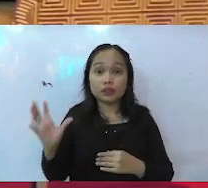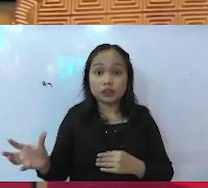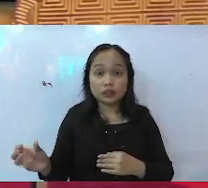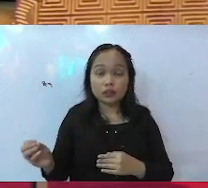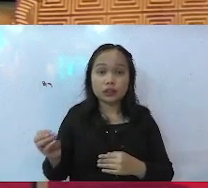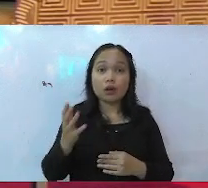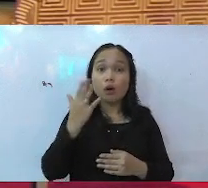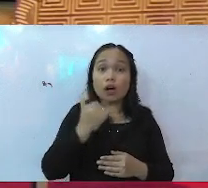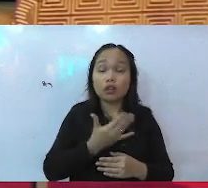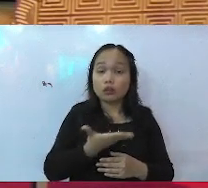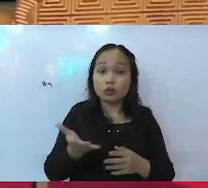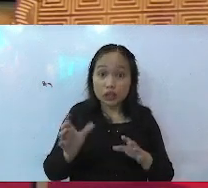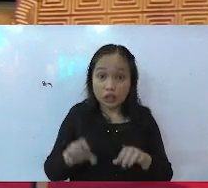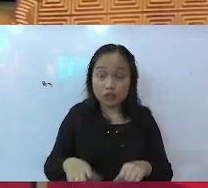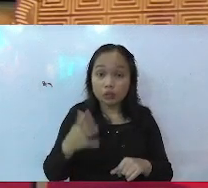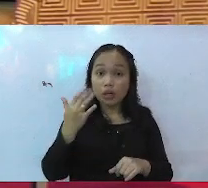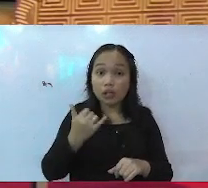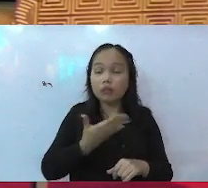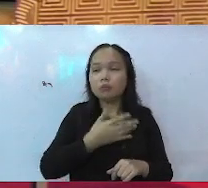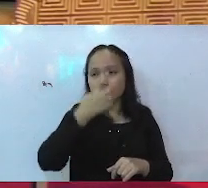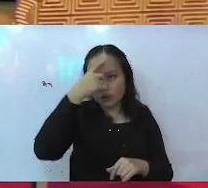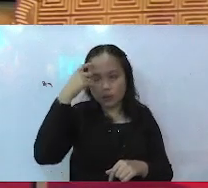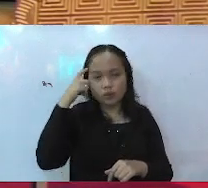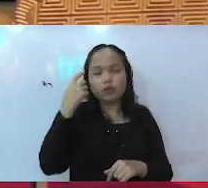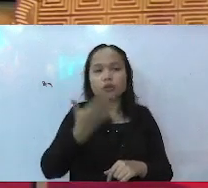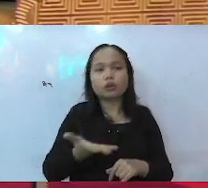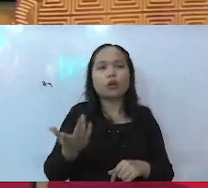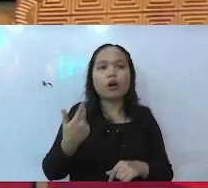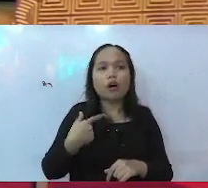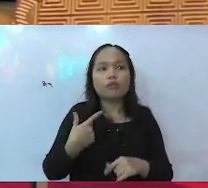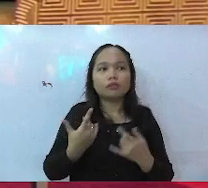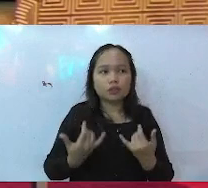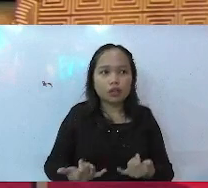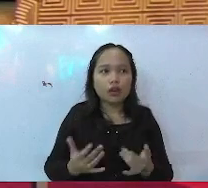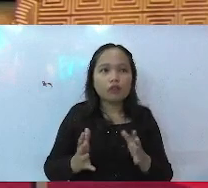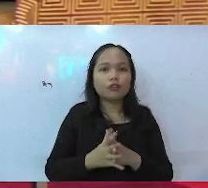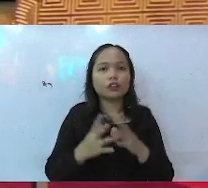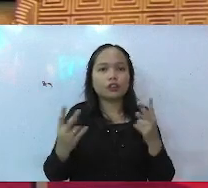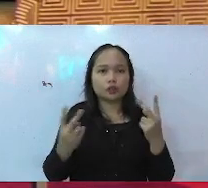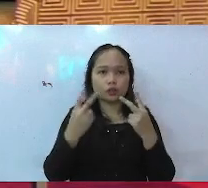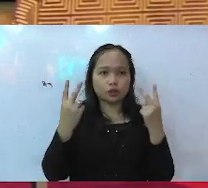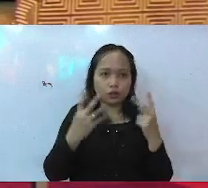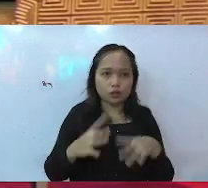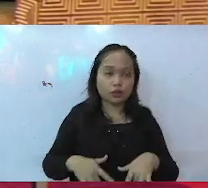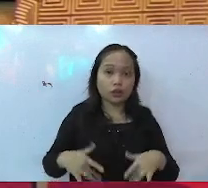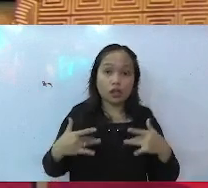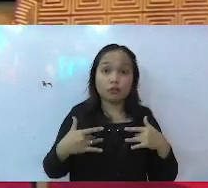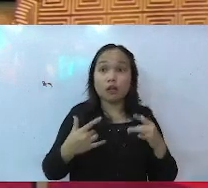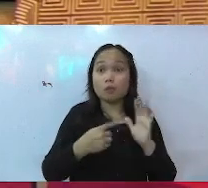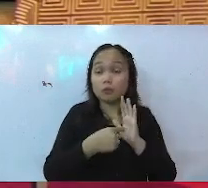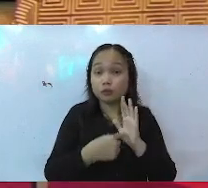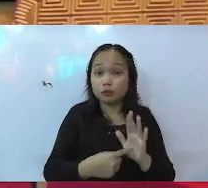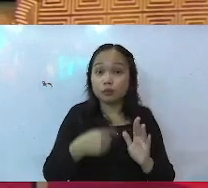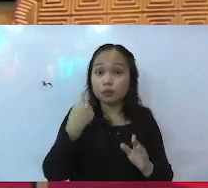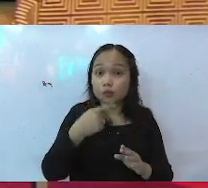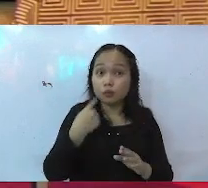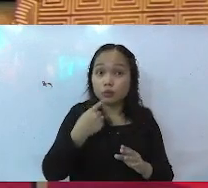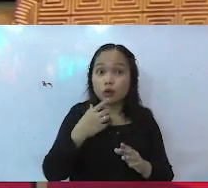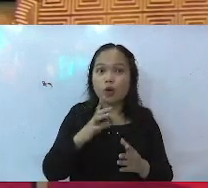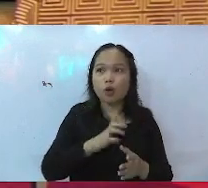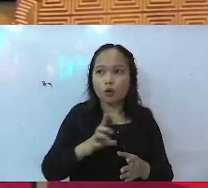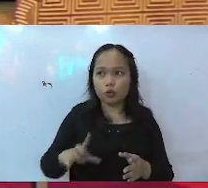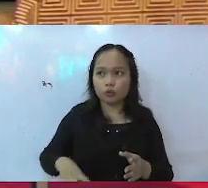kaya ka makakapag standout It's because you already have the Victorious life provided by who by the